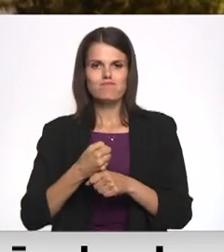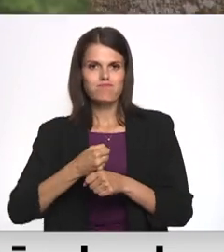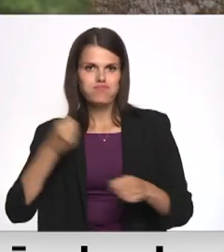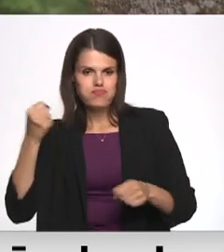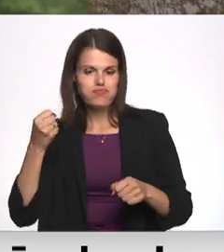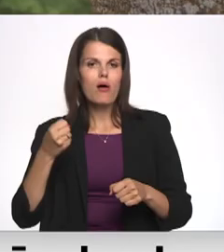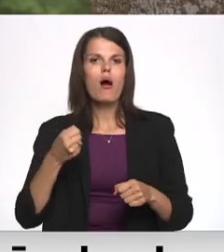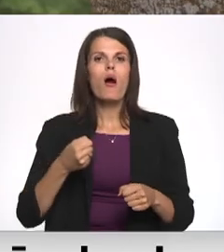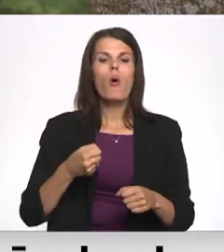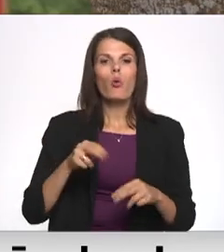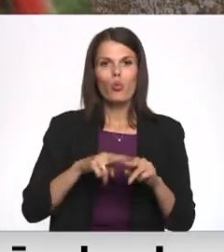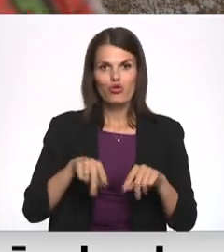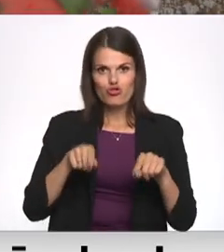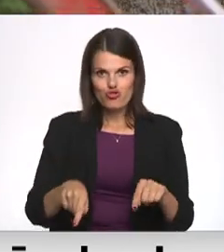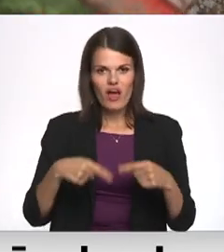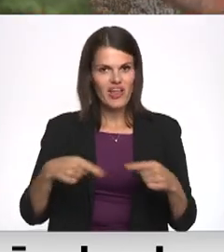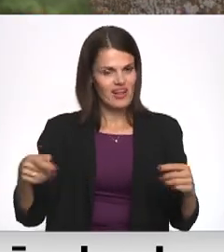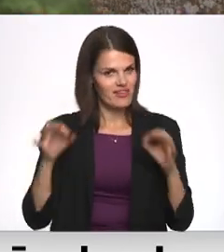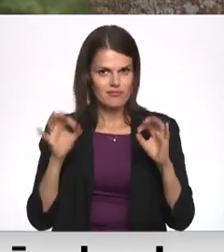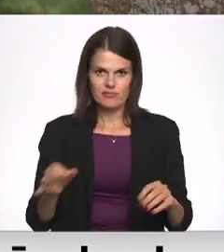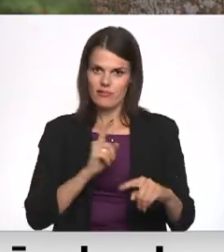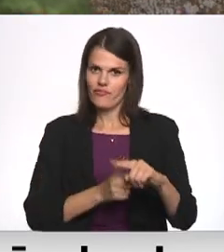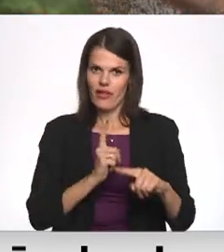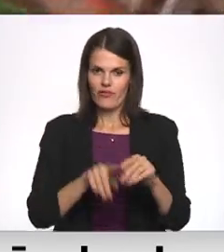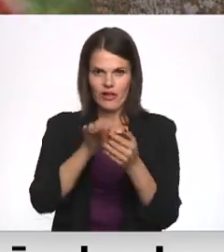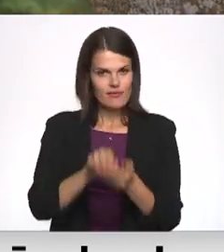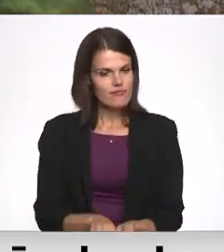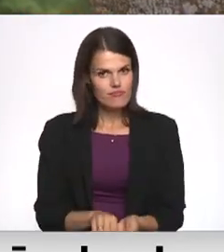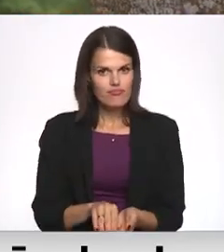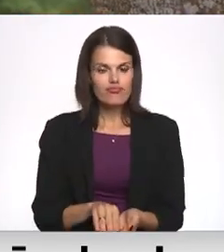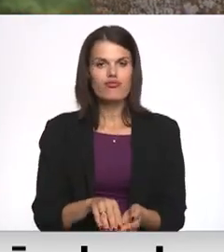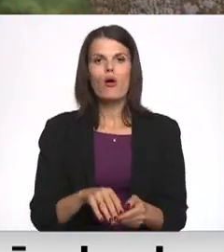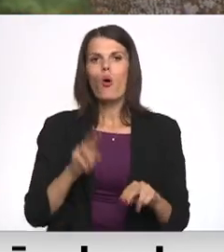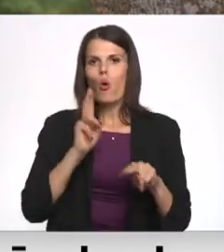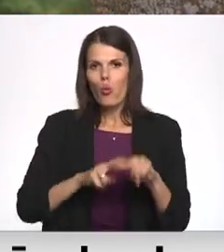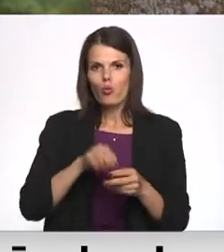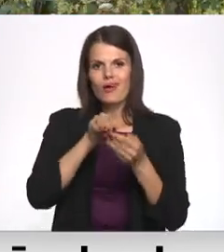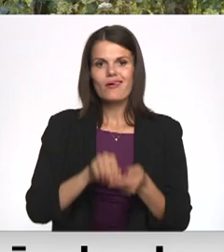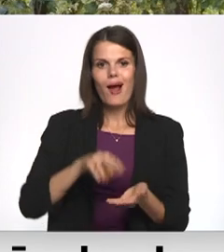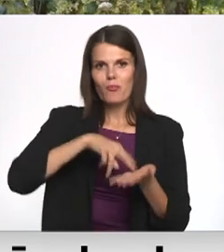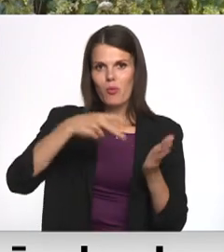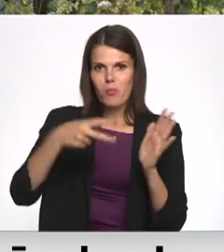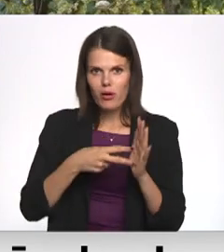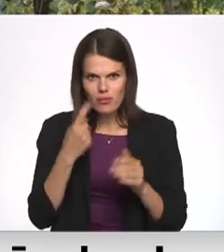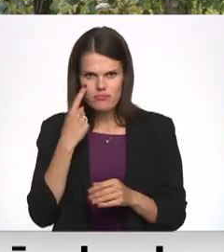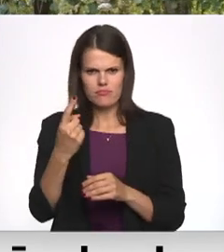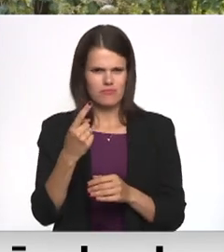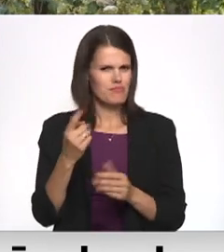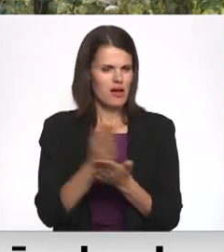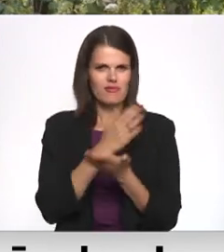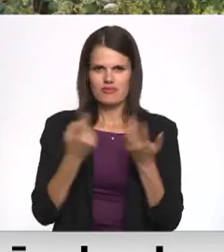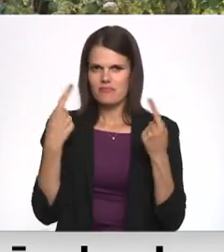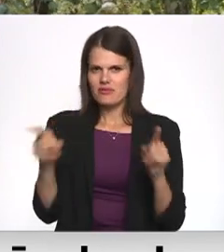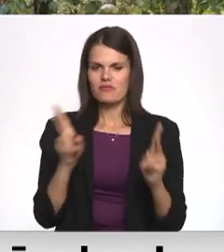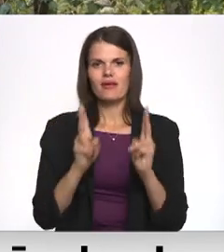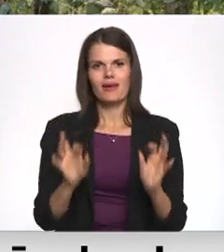patronas. Šādām lietām apbedījumos nebūtu jābūt, atzīst Tālis Ešmits. Turklāt arī kapu plānojums izrādījies ne tāds, kāds tas